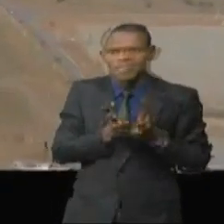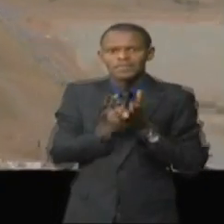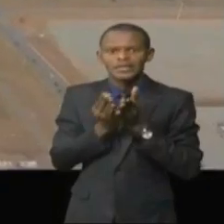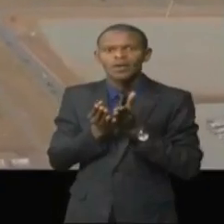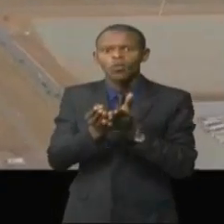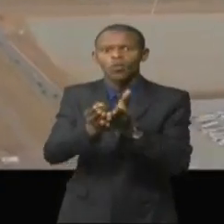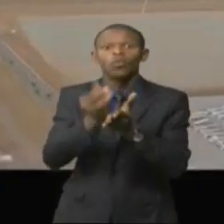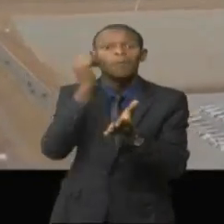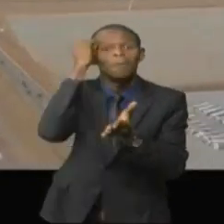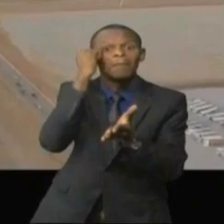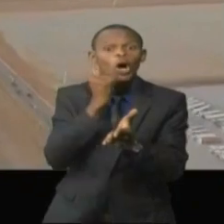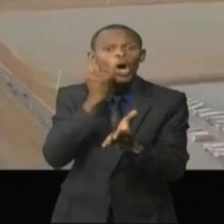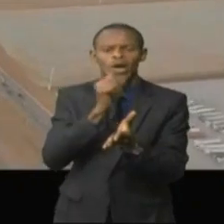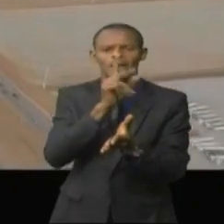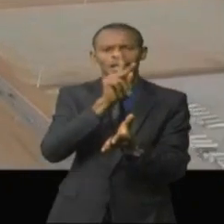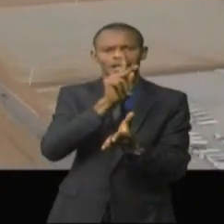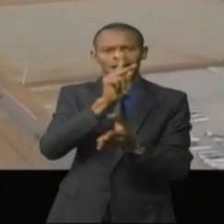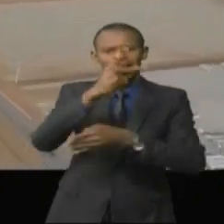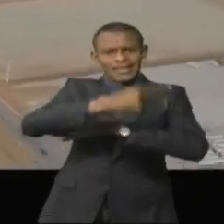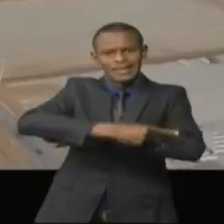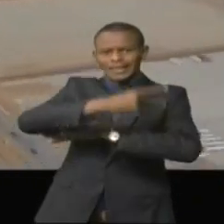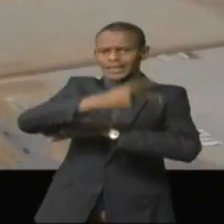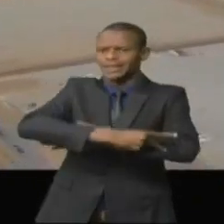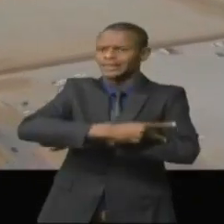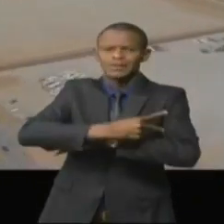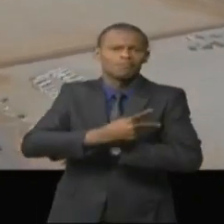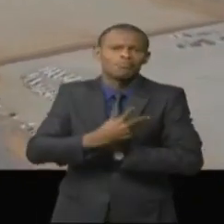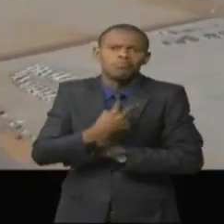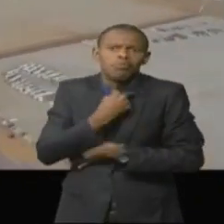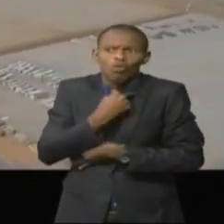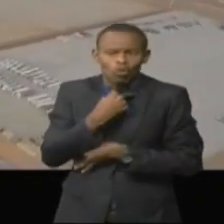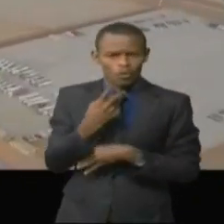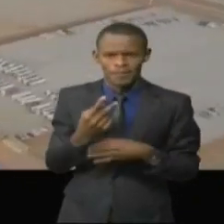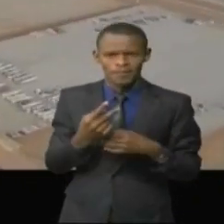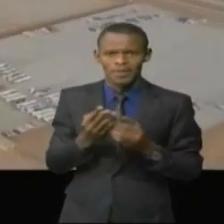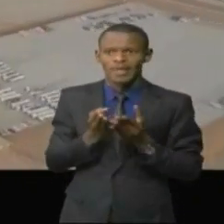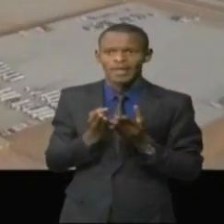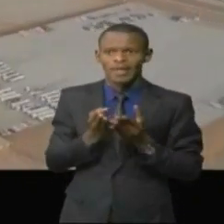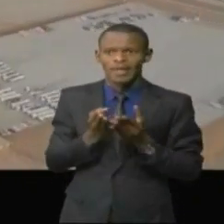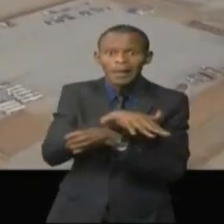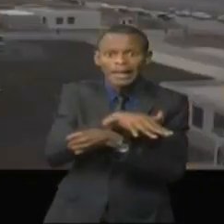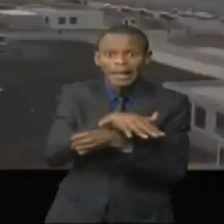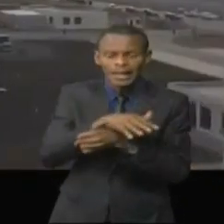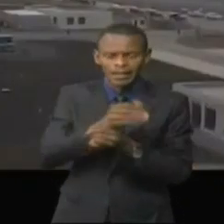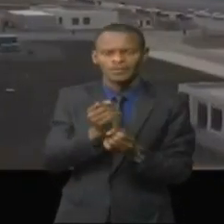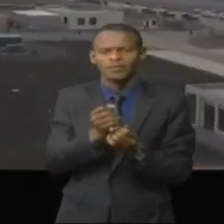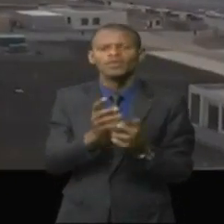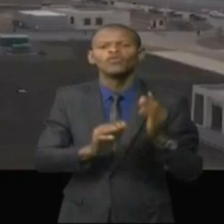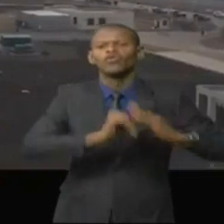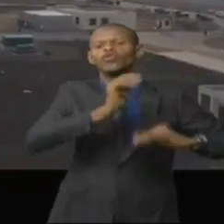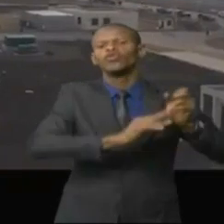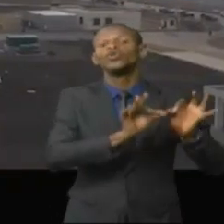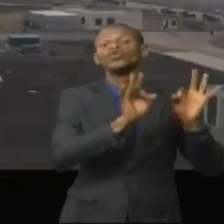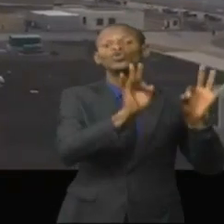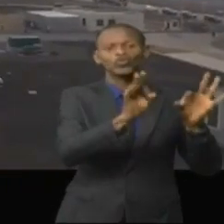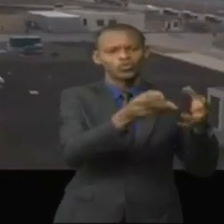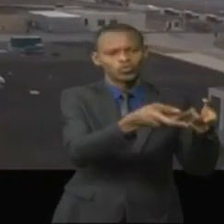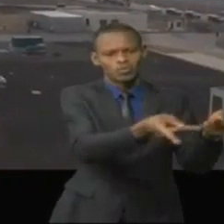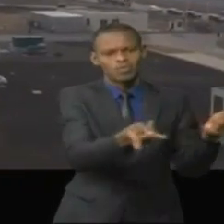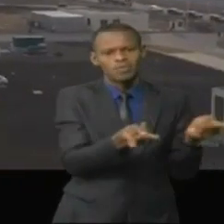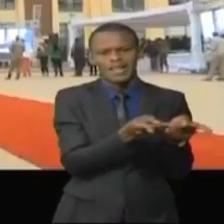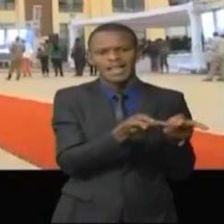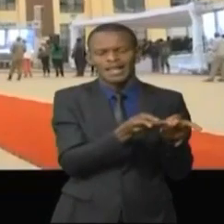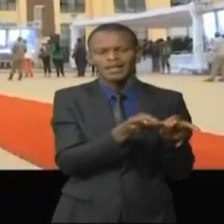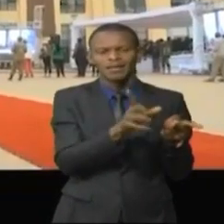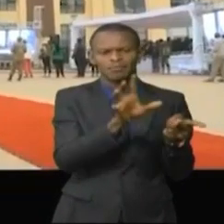Le complexe s'étend sur une superficie de 100 hectares. Le bâtiment principal à niveau abrite tous les services d'inspection